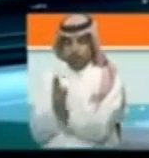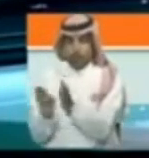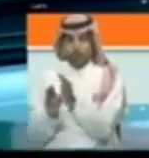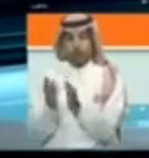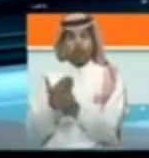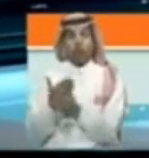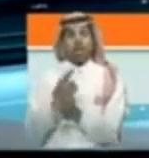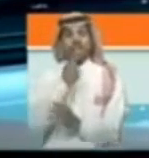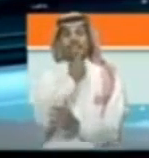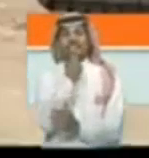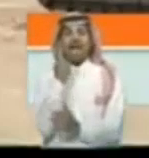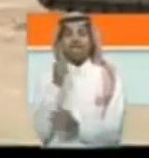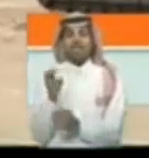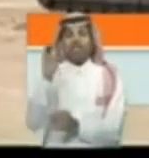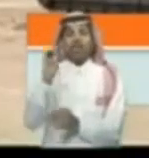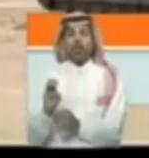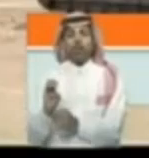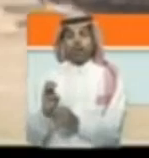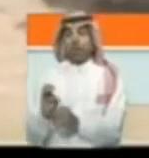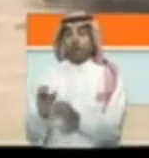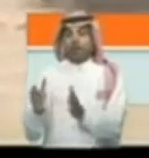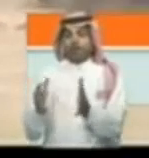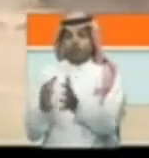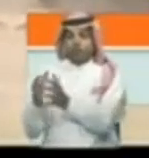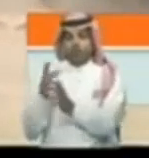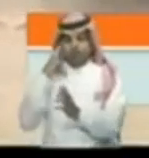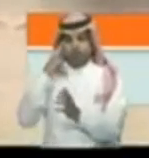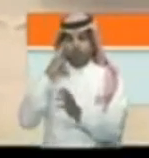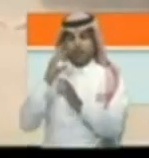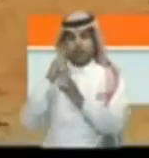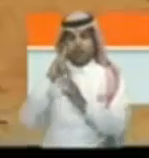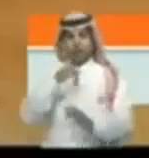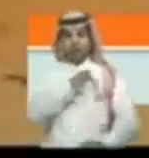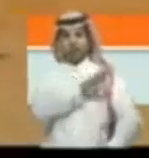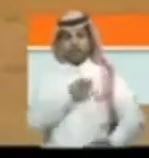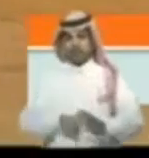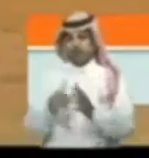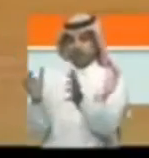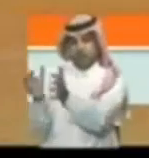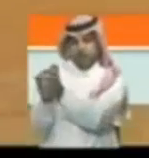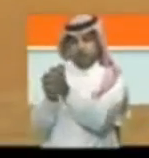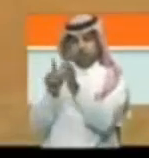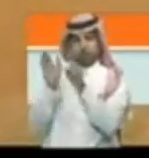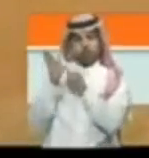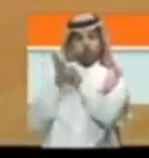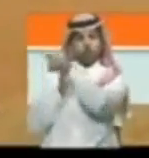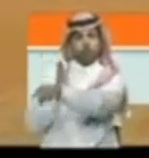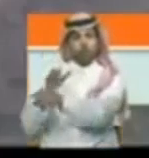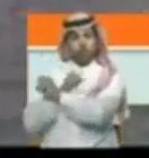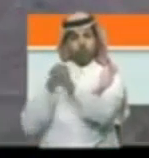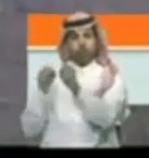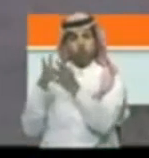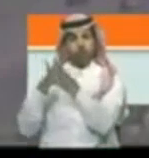تعز جنوب غرب البلاد، وطلق قصف مدفعي لقوات الجيش الوطني تجمعات لميليشيا الحوثي الانقلابية في